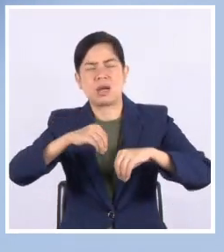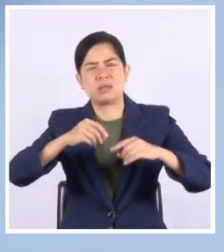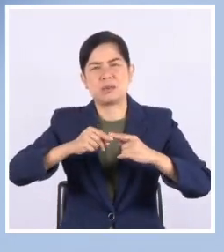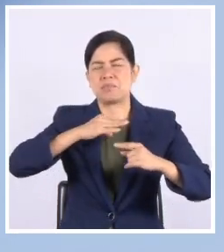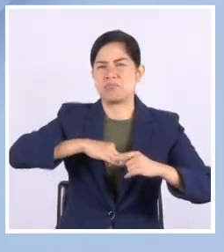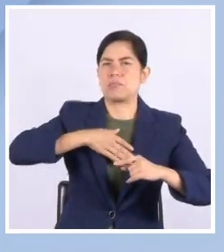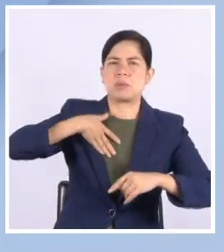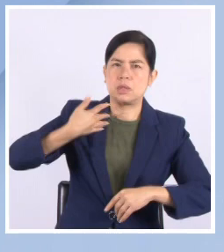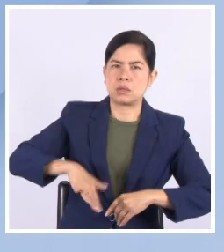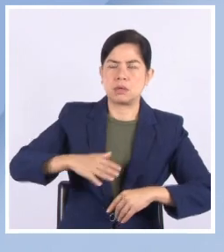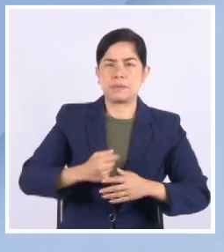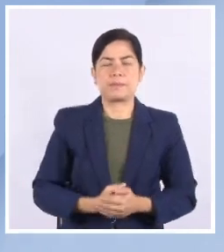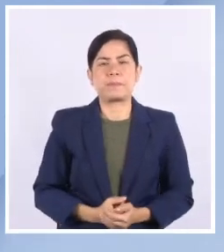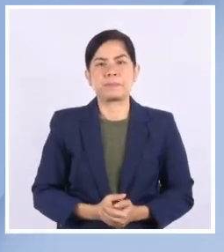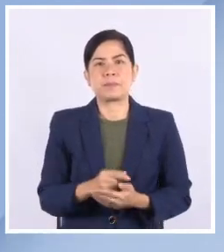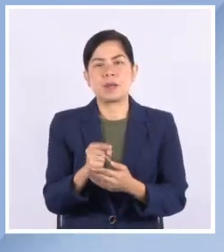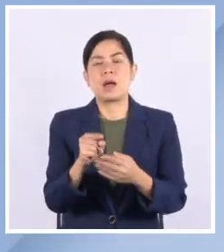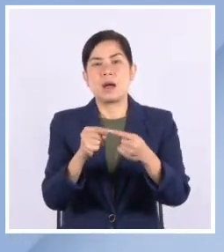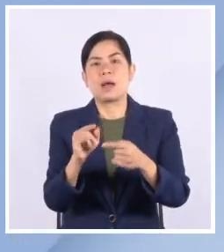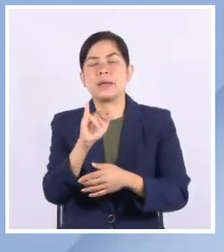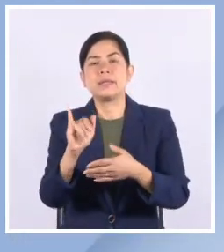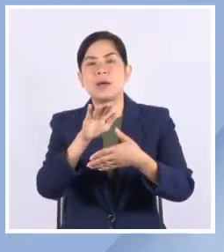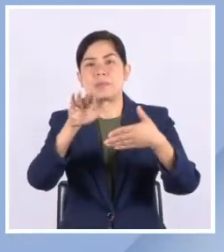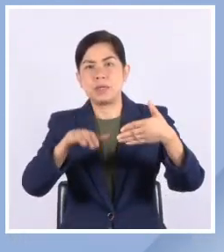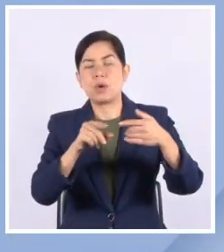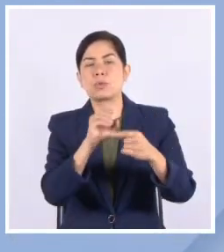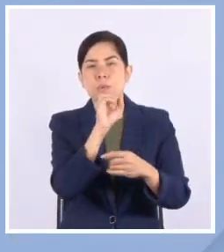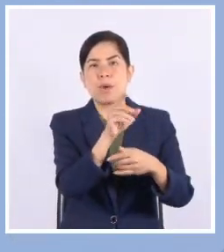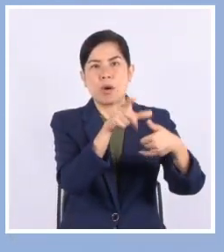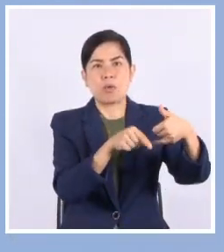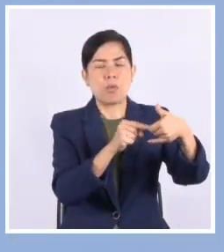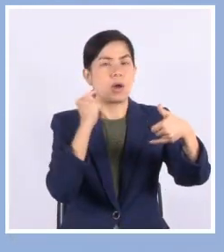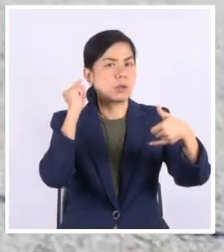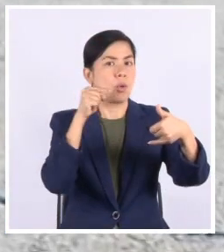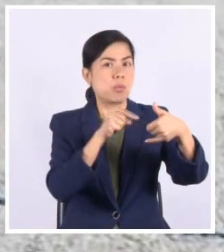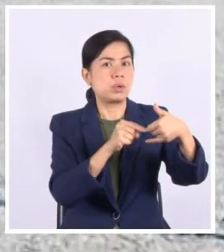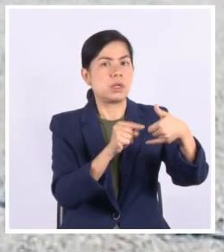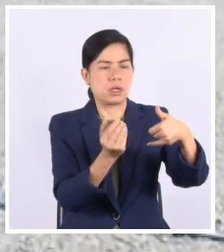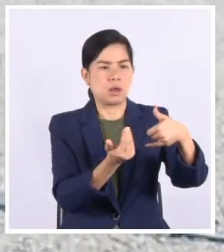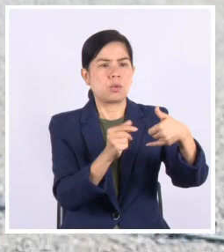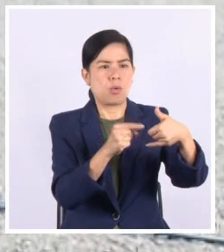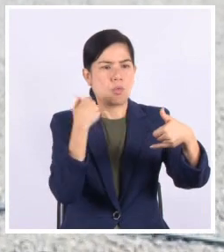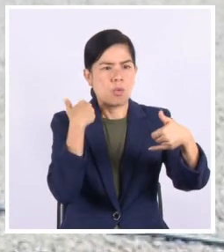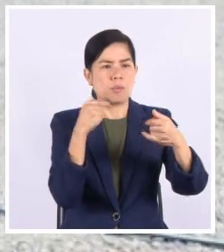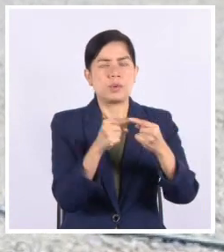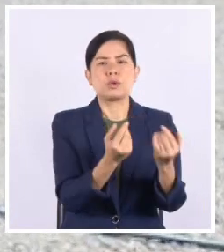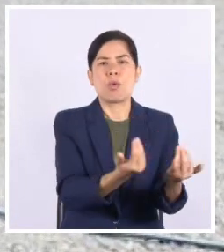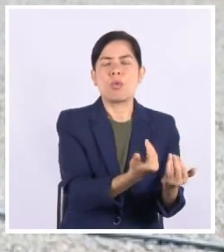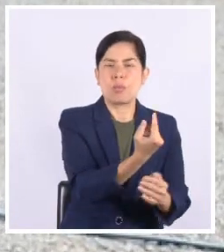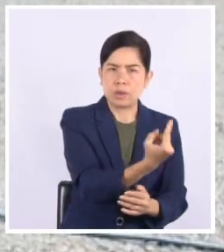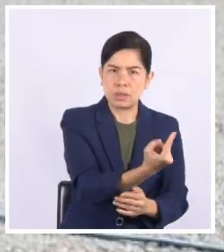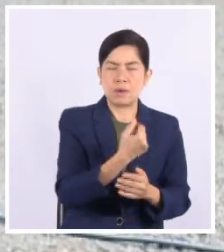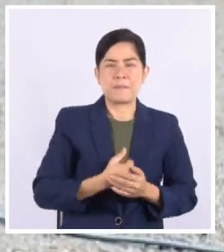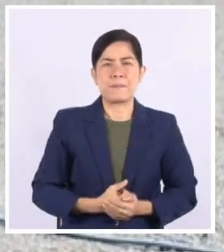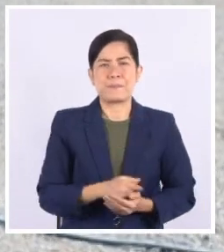ยาก็เล่าให้ฟังบอกว่าแนนเนี่ยมีลูกอย่างที่คุณแม่บอกแหละว่าเธอเนี่ยมีลูกคนหนึ่งนะคะเห็นบอกว่ากลับบ้านมาลูกส